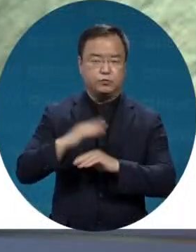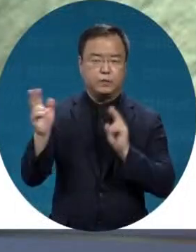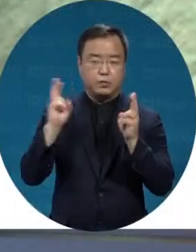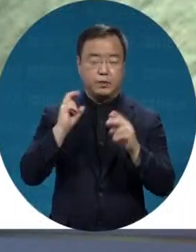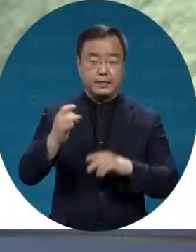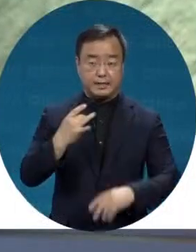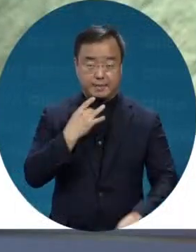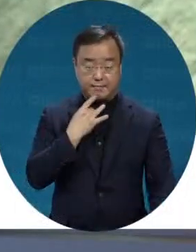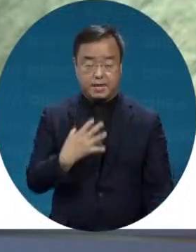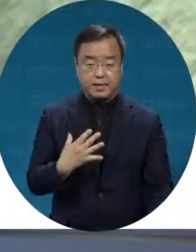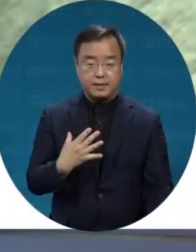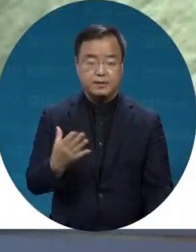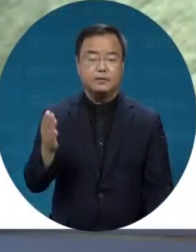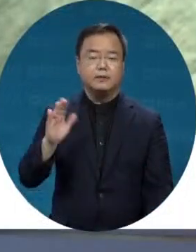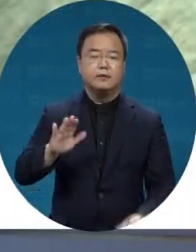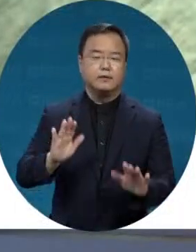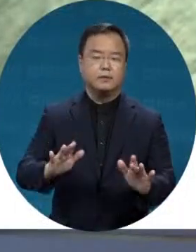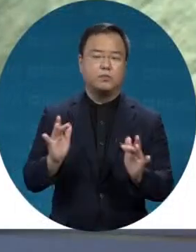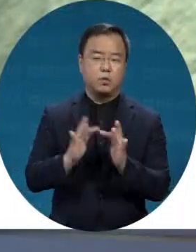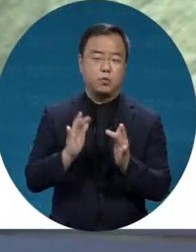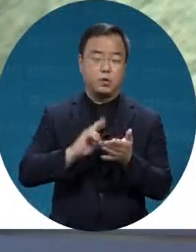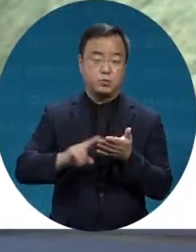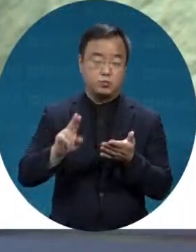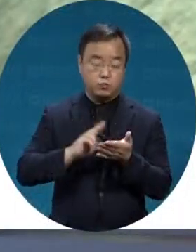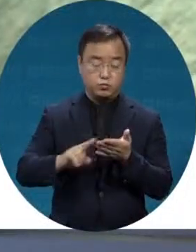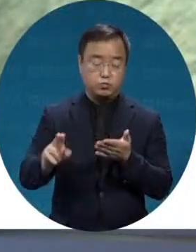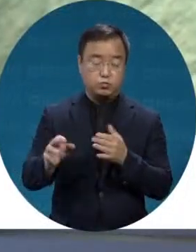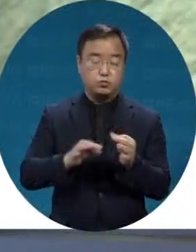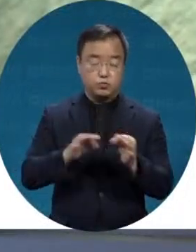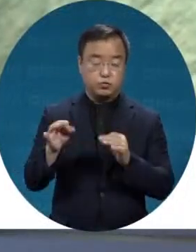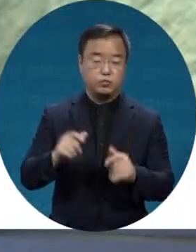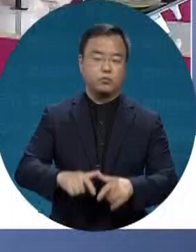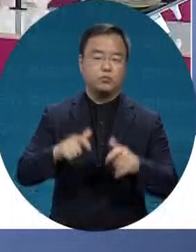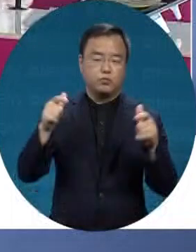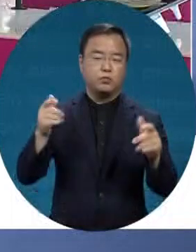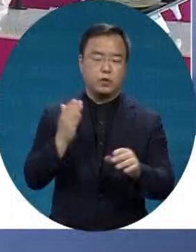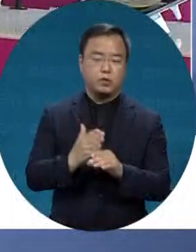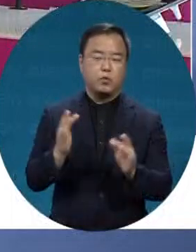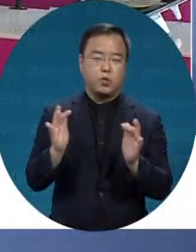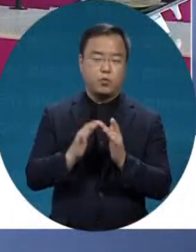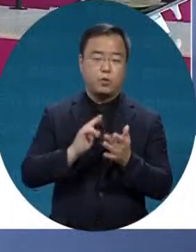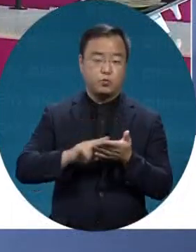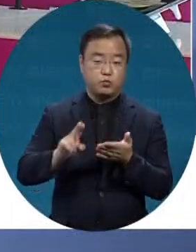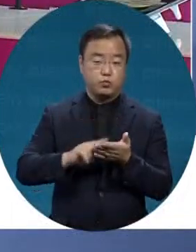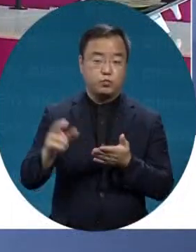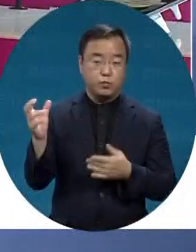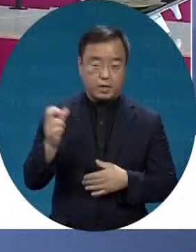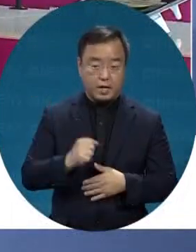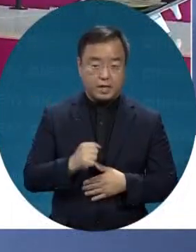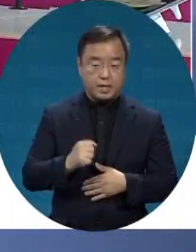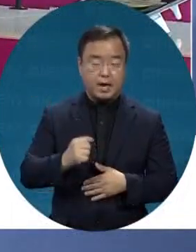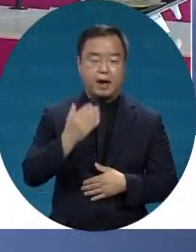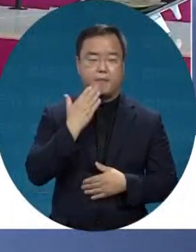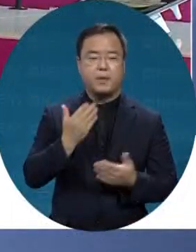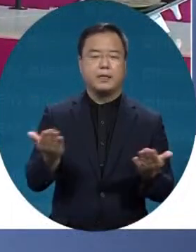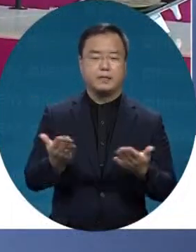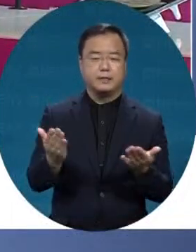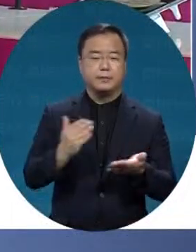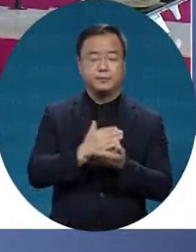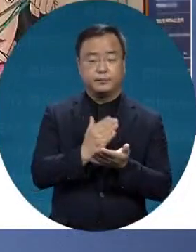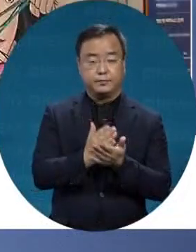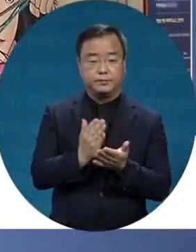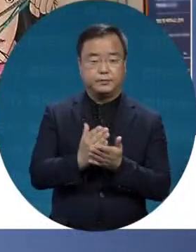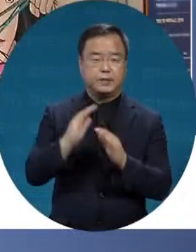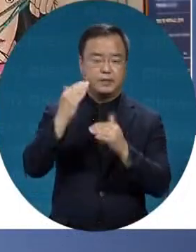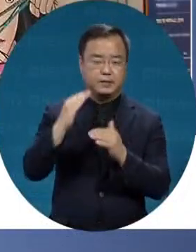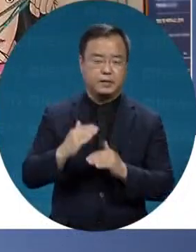존재했었지만 지금은 웹툰 시장이 굉장히 커지면서 웹툰을 가지고 그 할 수 있는 작업에 대한 내용과